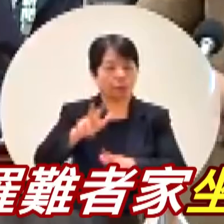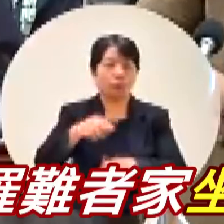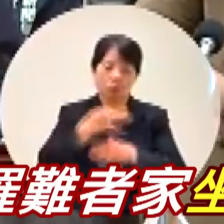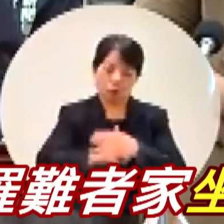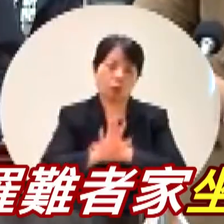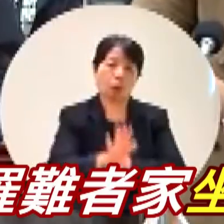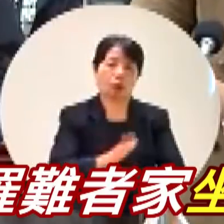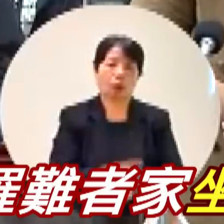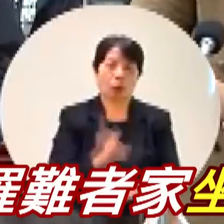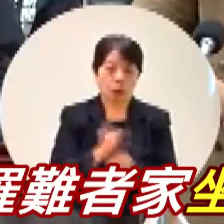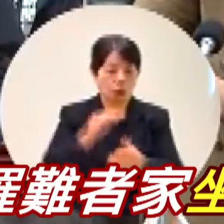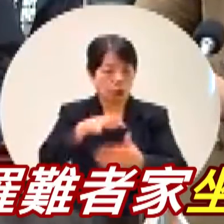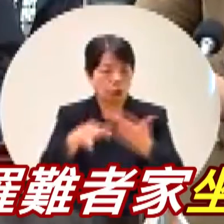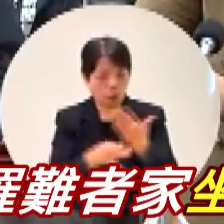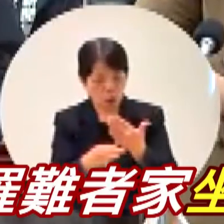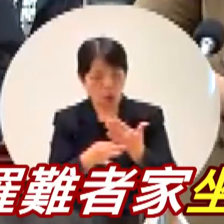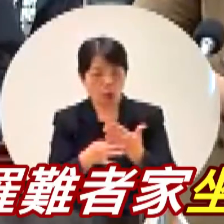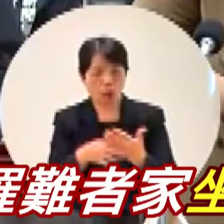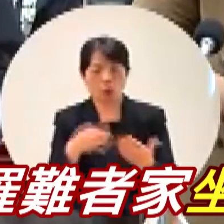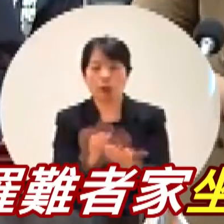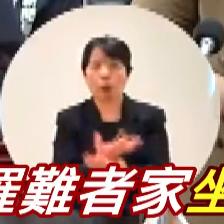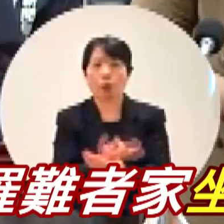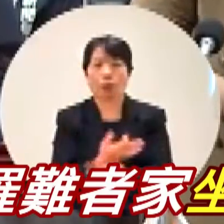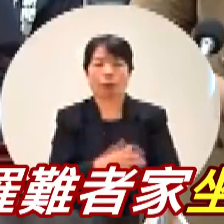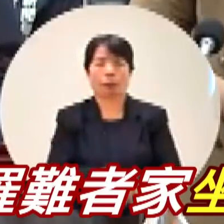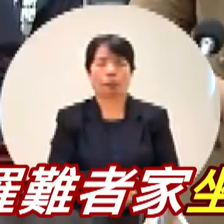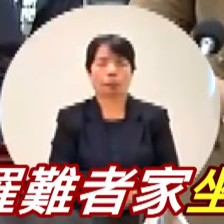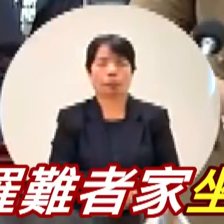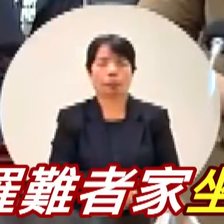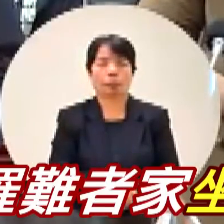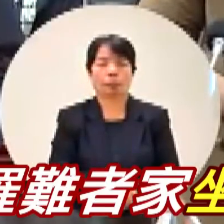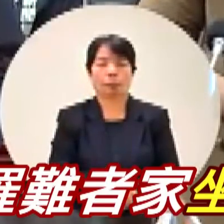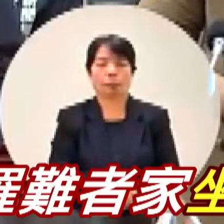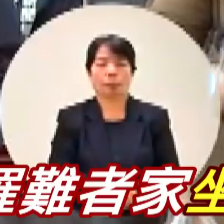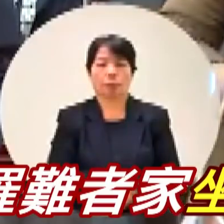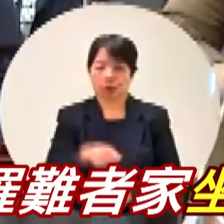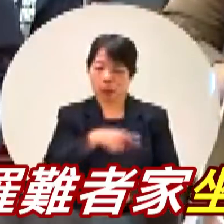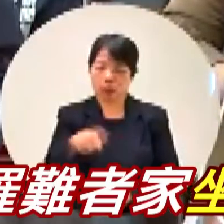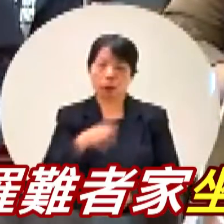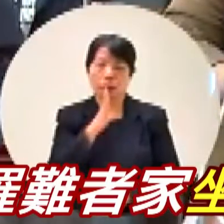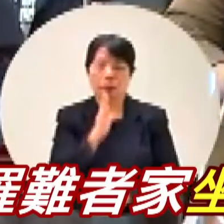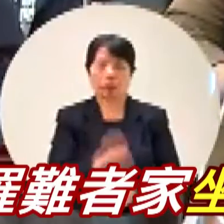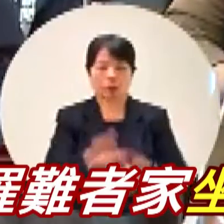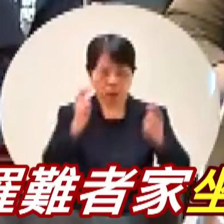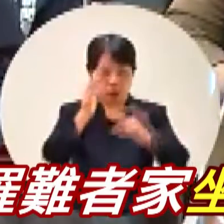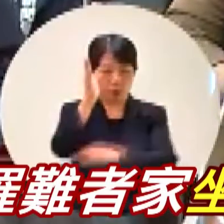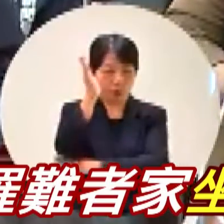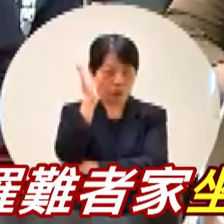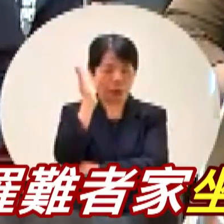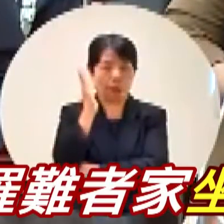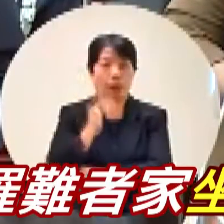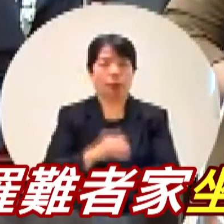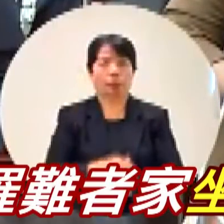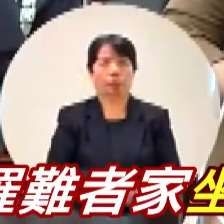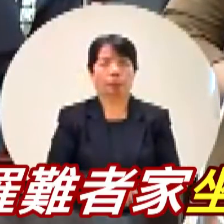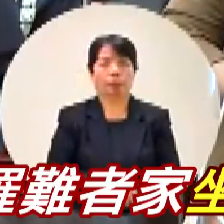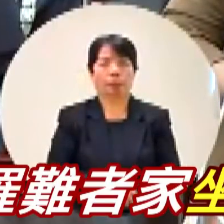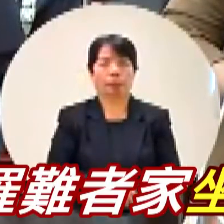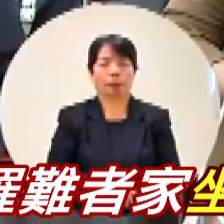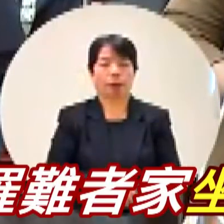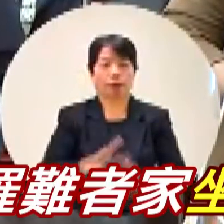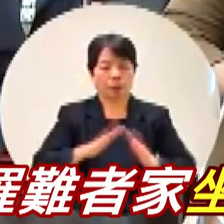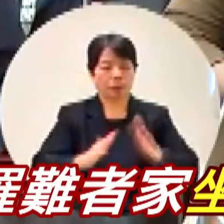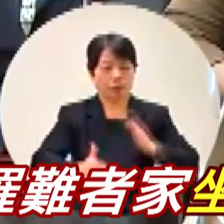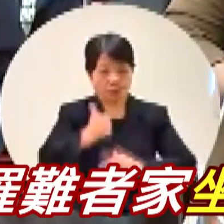是在制度上有所缺漏，那这个都是我作为政府部门，我是 大家